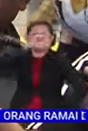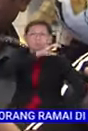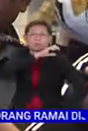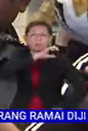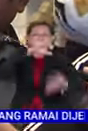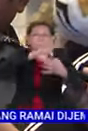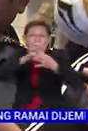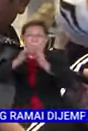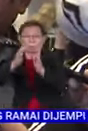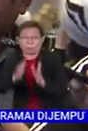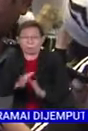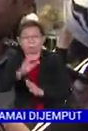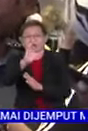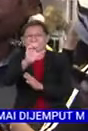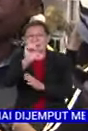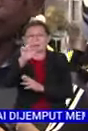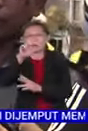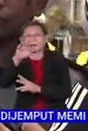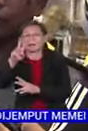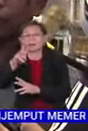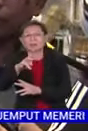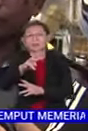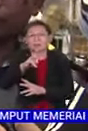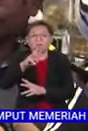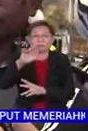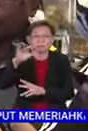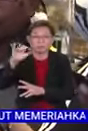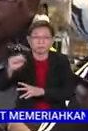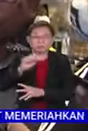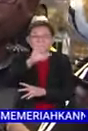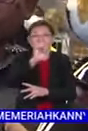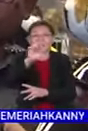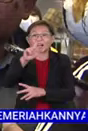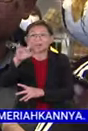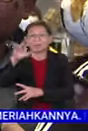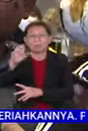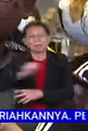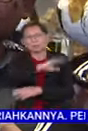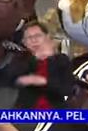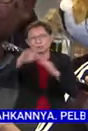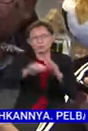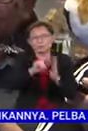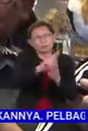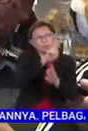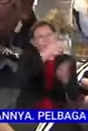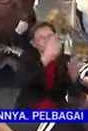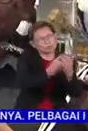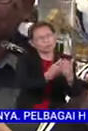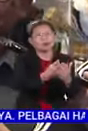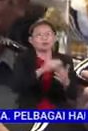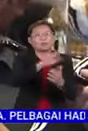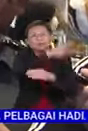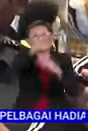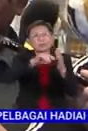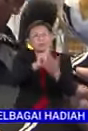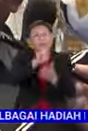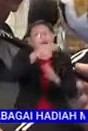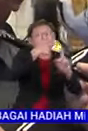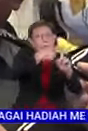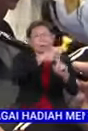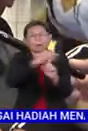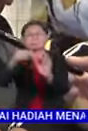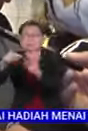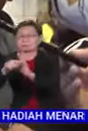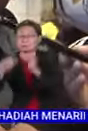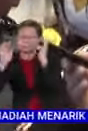Olympian, Carl Lewis. So, kalau tanya saya, semua universiti ada pros and cons dia. Saya pun